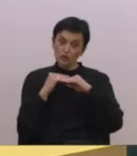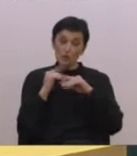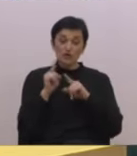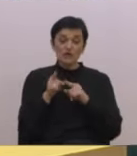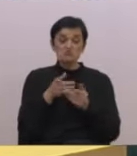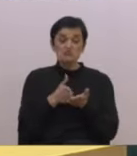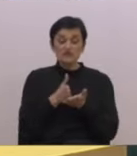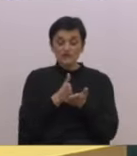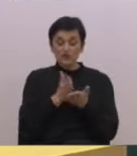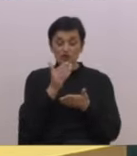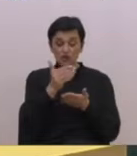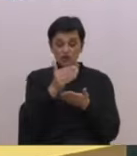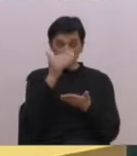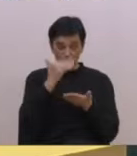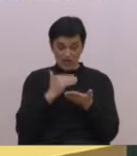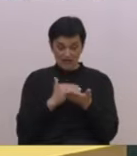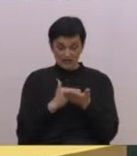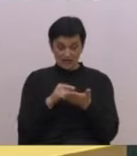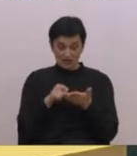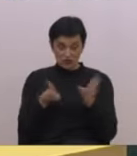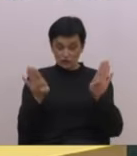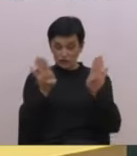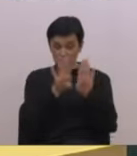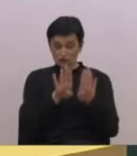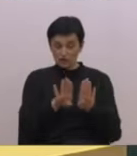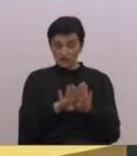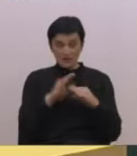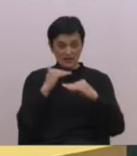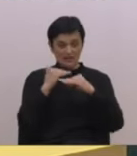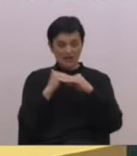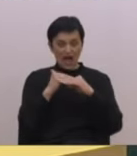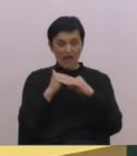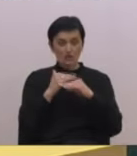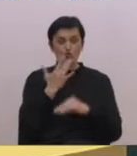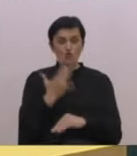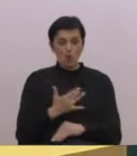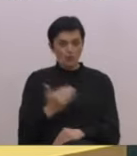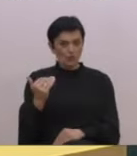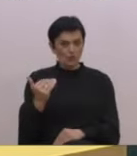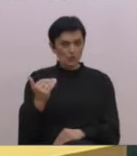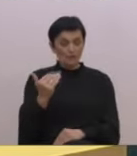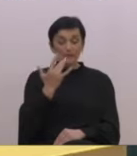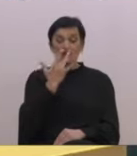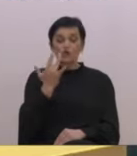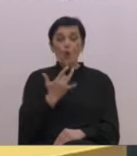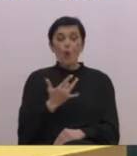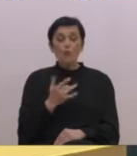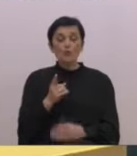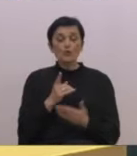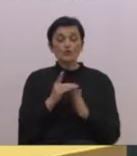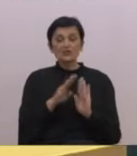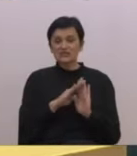ვიქმნიდივართ, შედეგების შესაბამისად თანასწორობა არის კომუნიზმი. ანუ კომუნიზმი არის ის